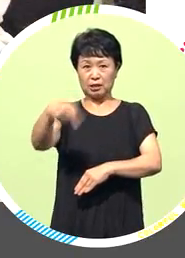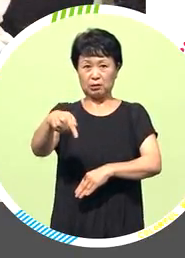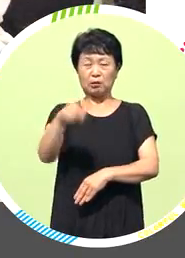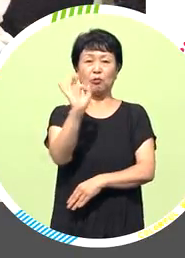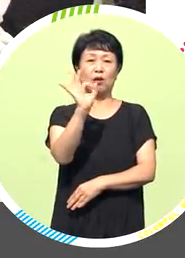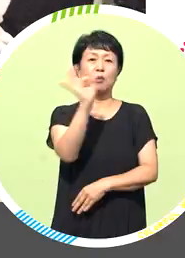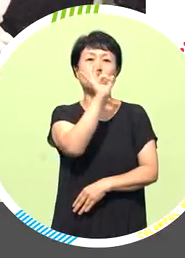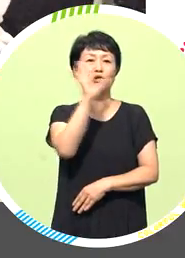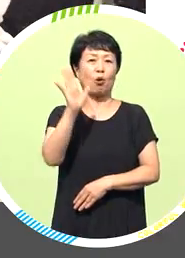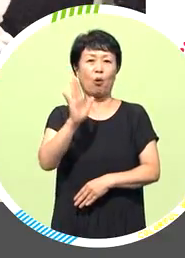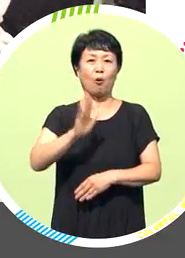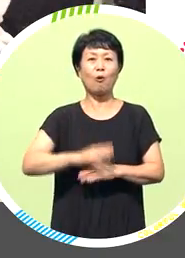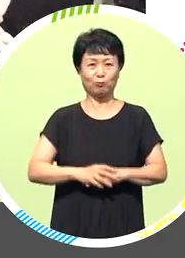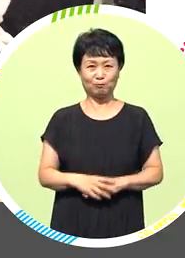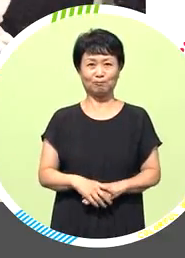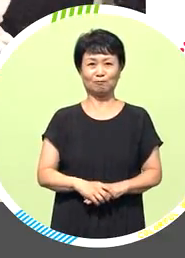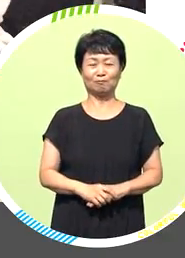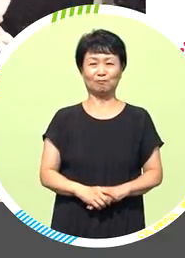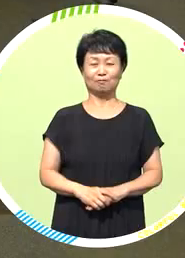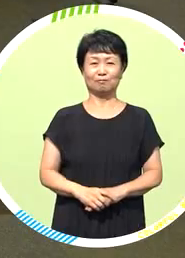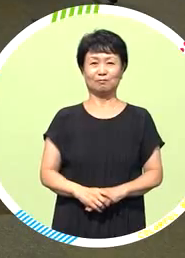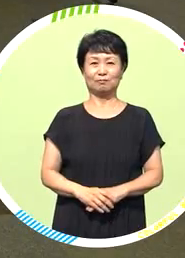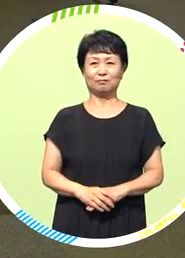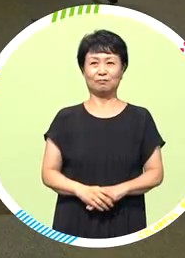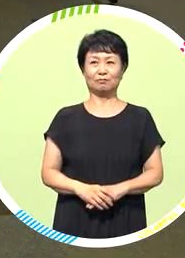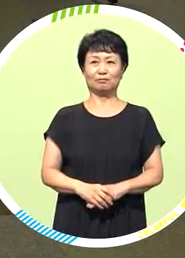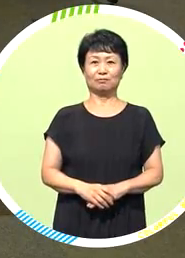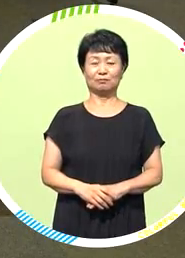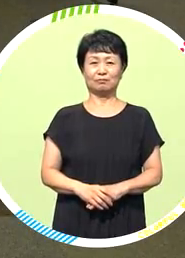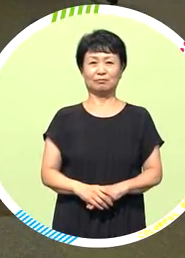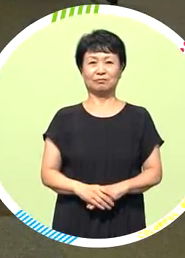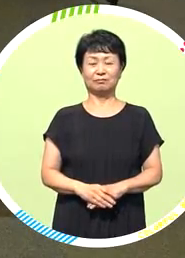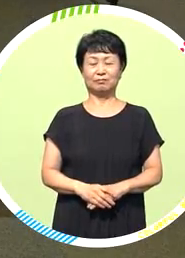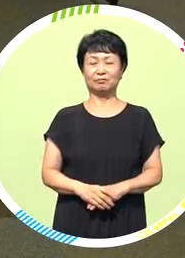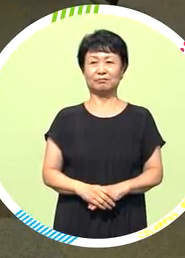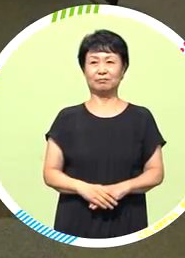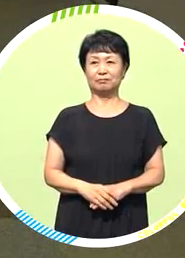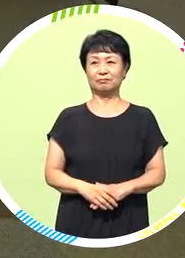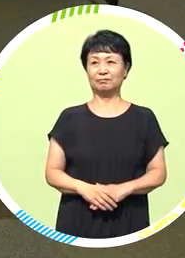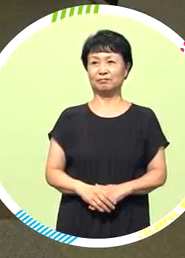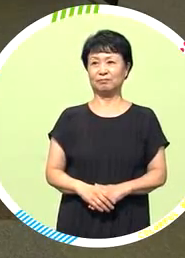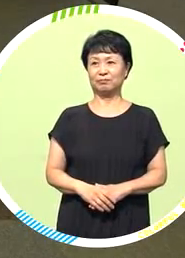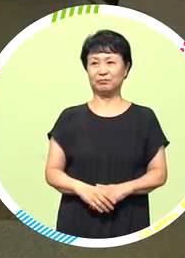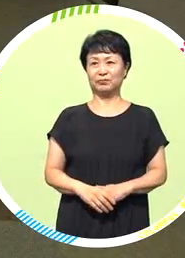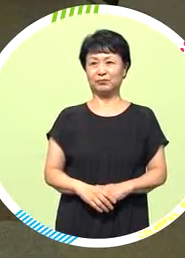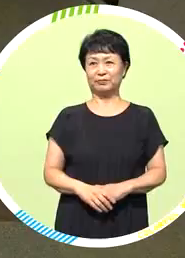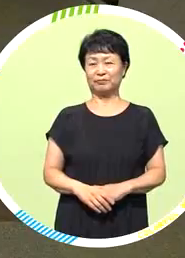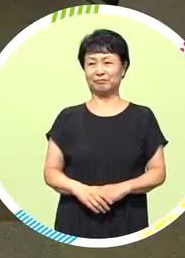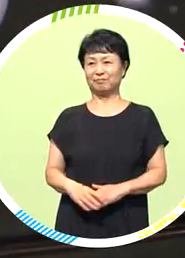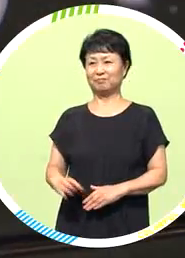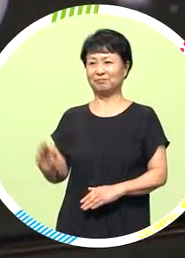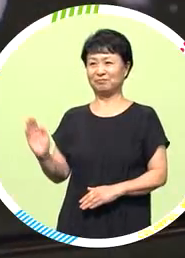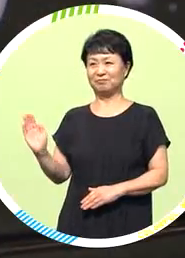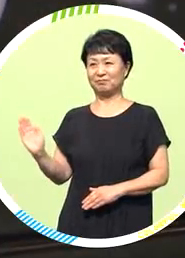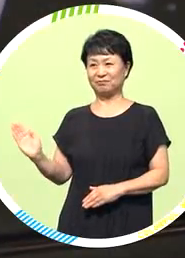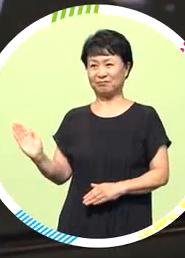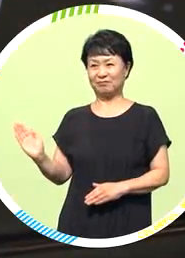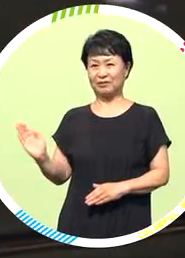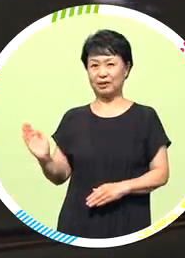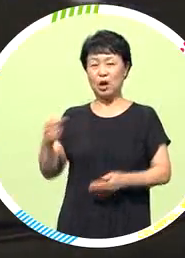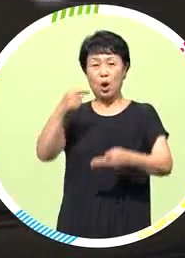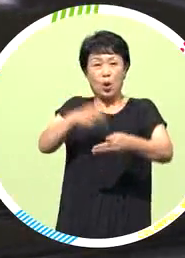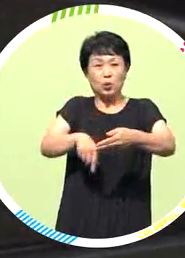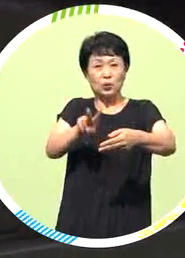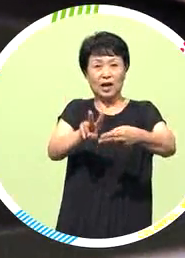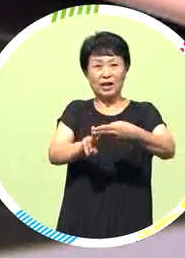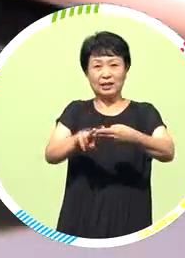インターを育成中なんです。 ならば、うん、私もやってみようじゃありませんかということでですね、深井先